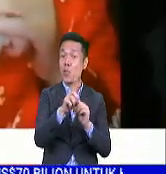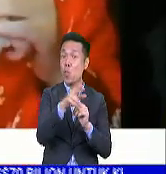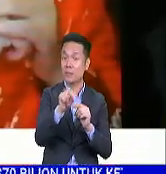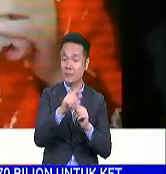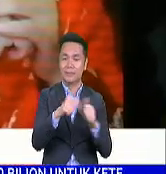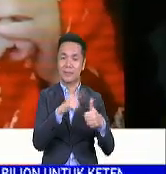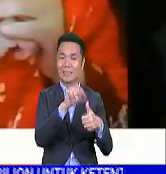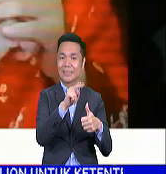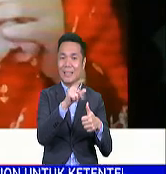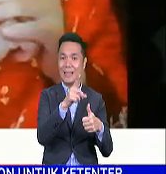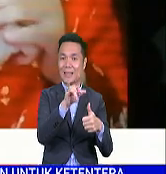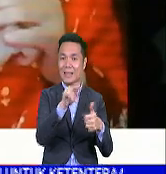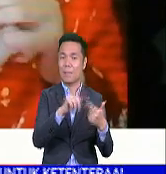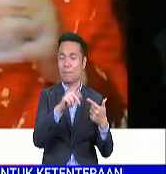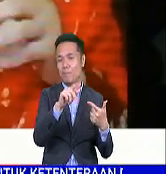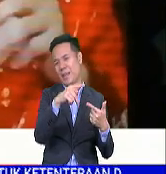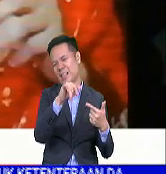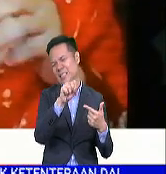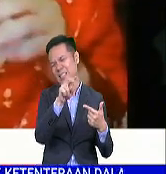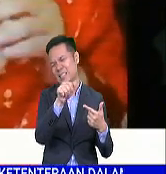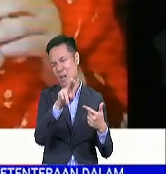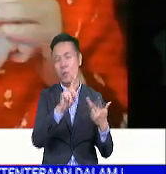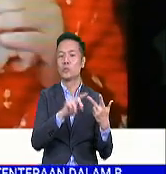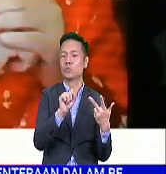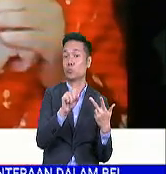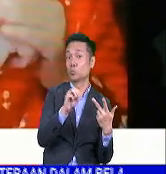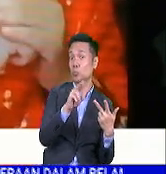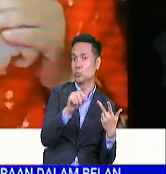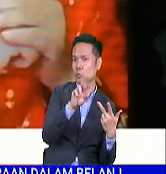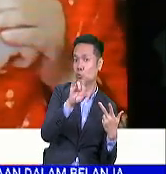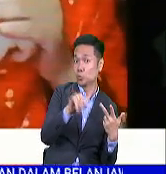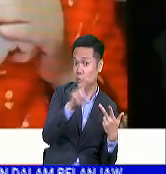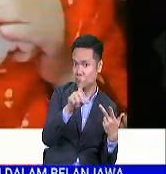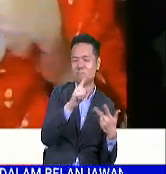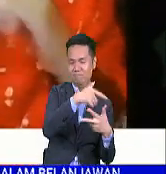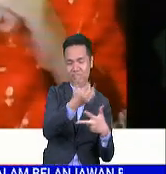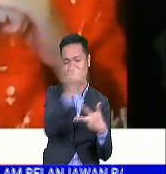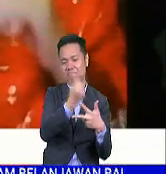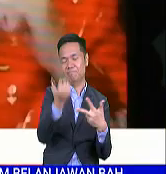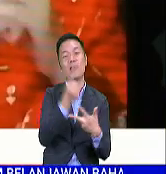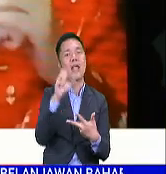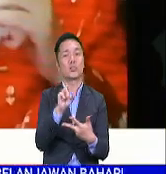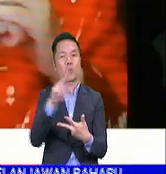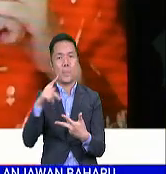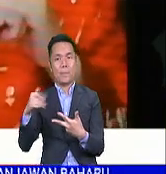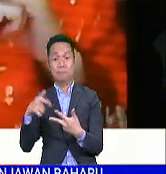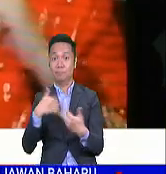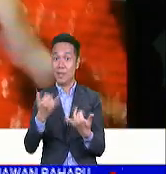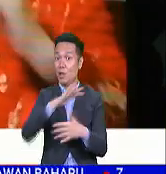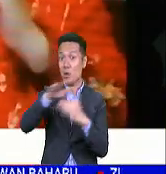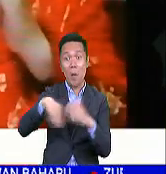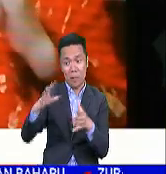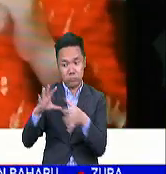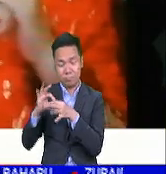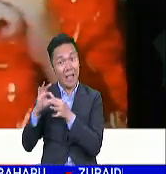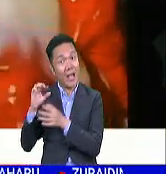iaitu Senadin, Piasau dan Pujut berjaya dimenangi oleh SUPP. Beliau dan pemimpin lain dalam GPS akan